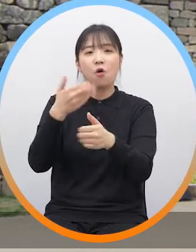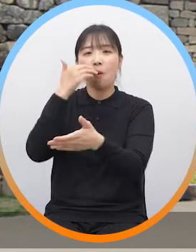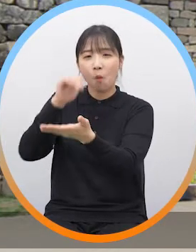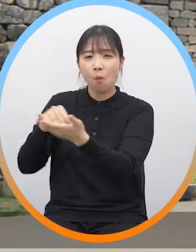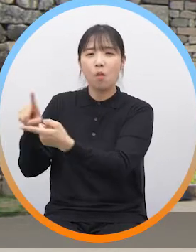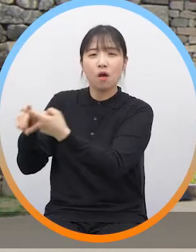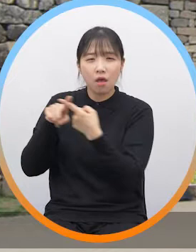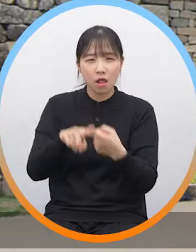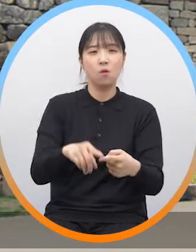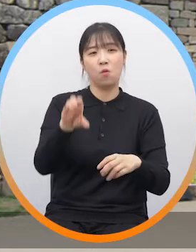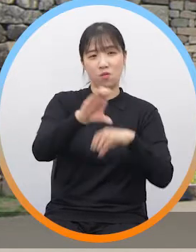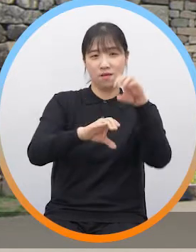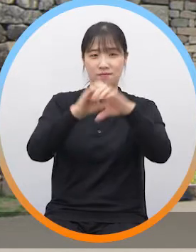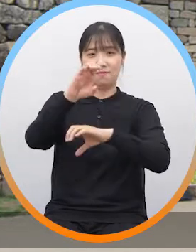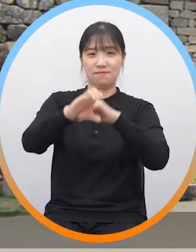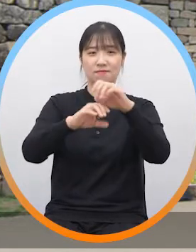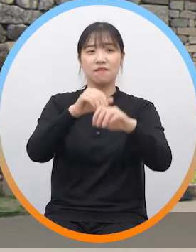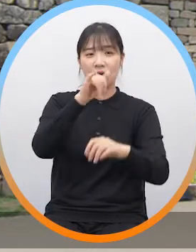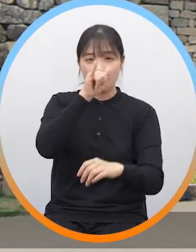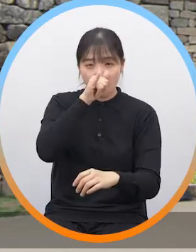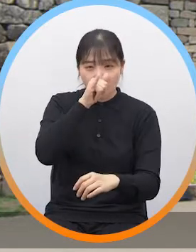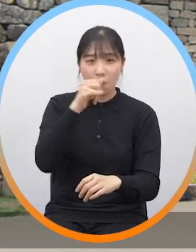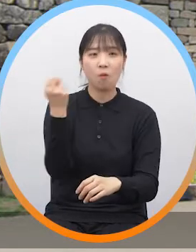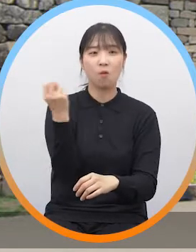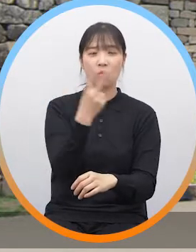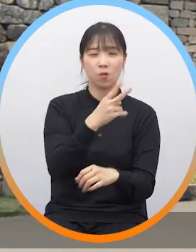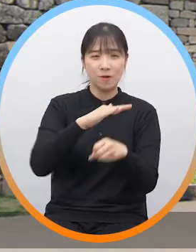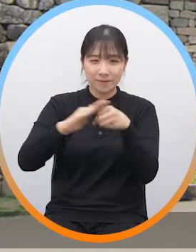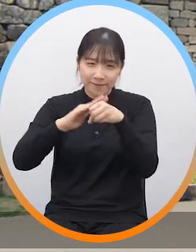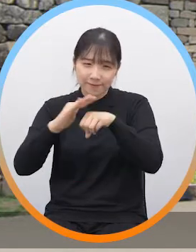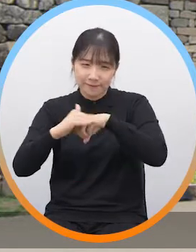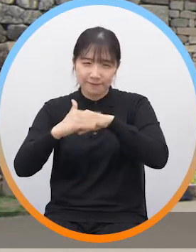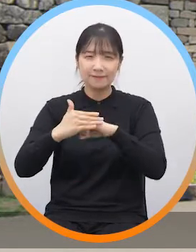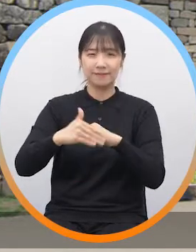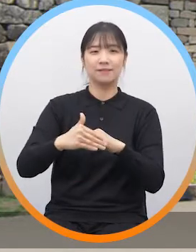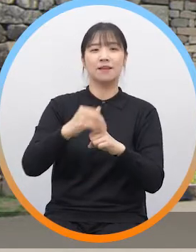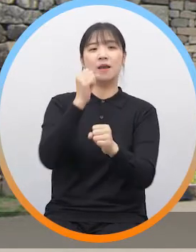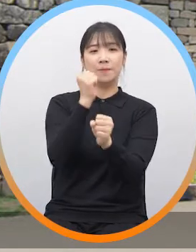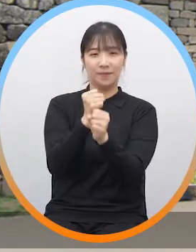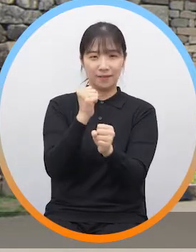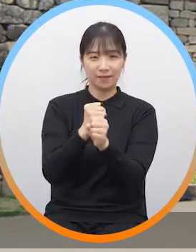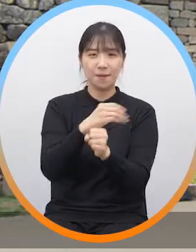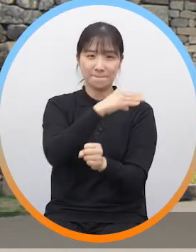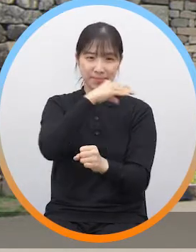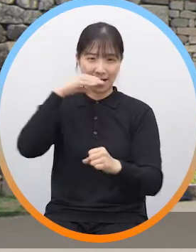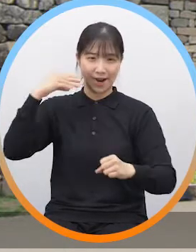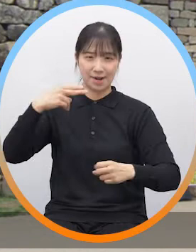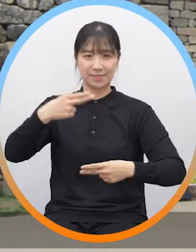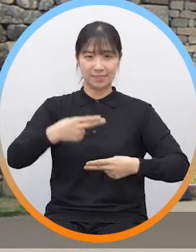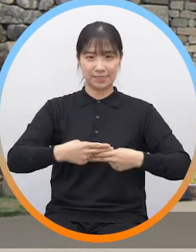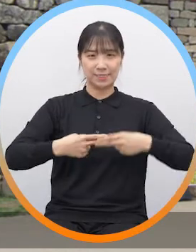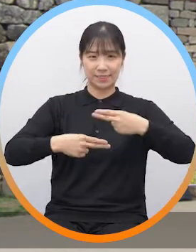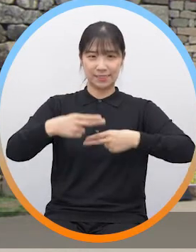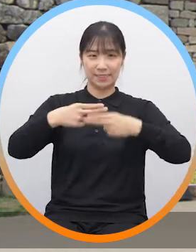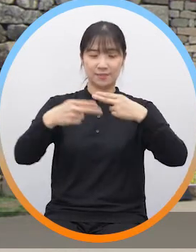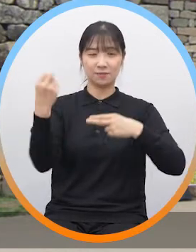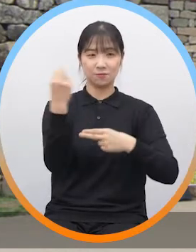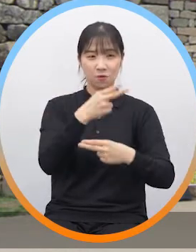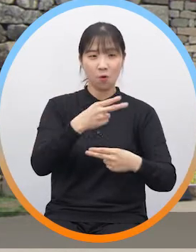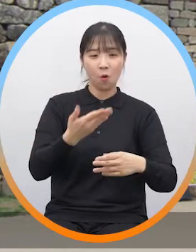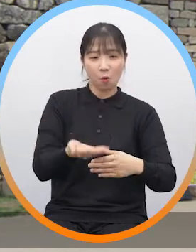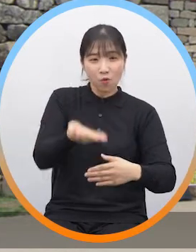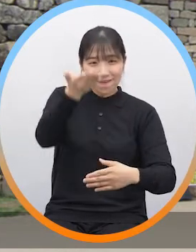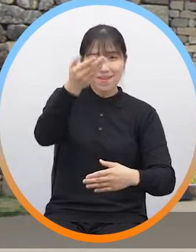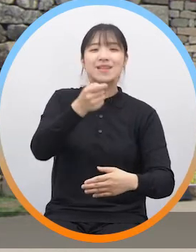자연석을 그대로 쌓는 경우도 있습니다만은 다듬어서 다듬돌 바른층 쌓기를 합니다. 그리고 위로 갈수록